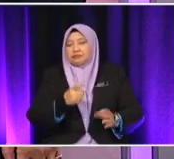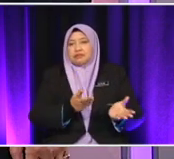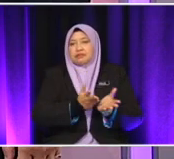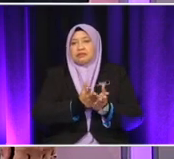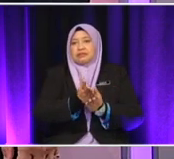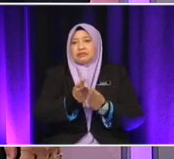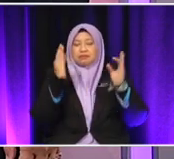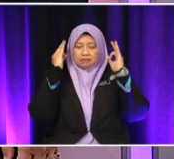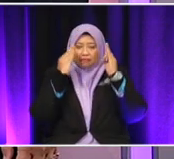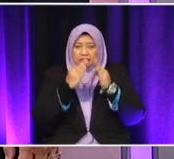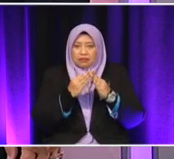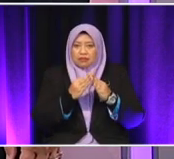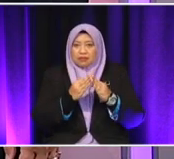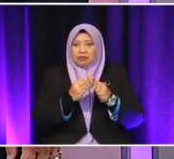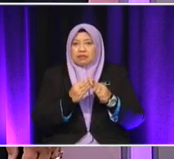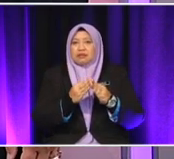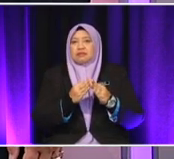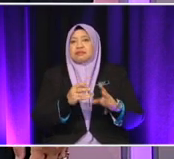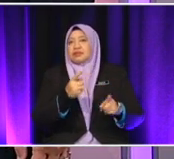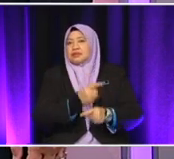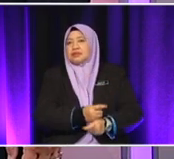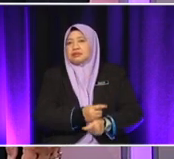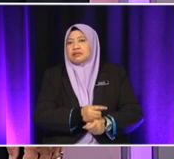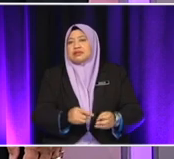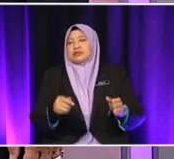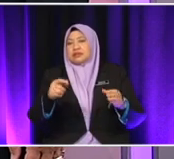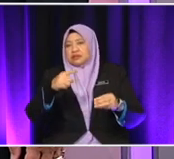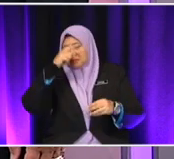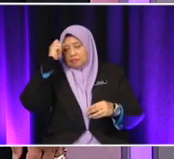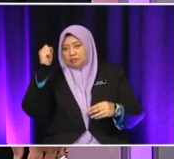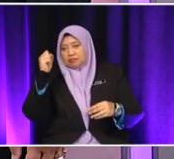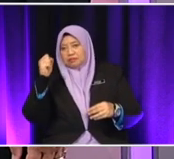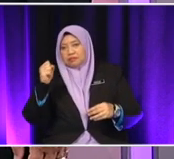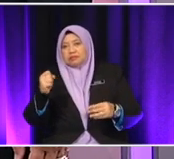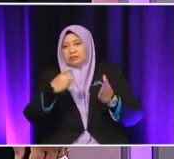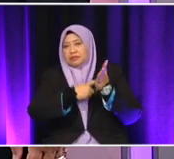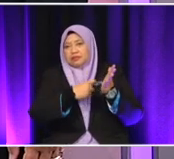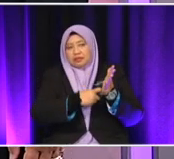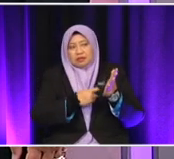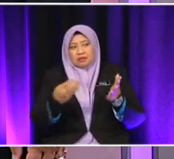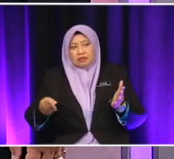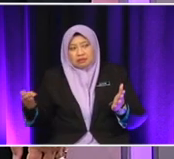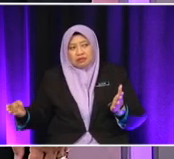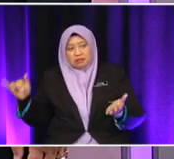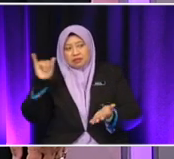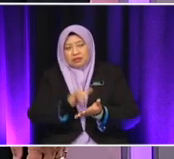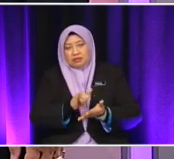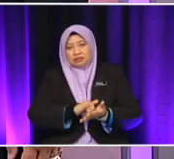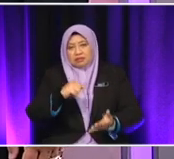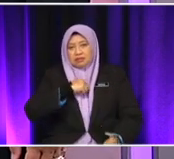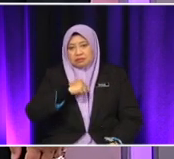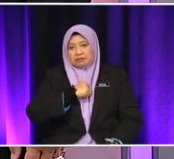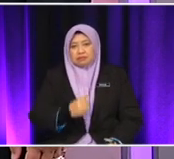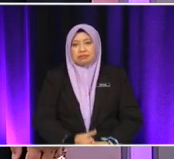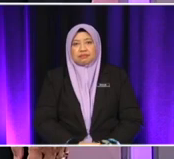fokus kita yang pertama penentu penawaran disebabkan oleh harga barang itu sendiri